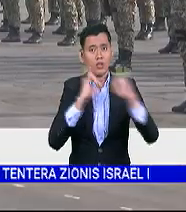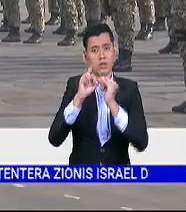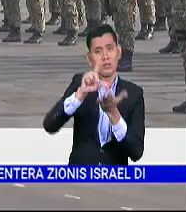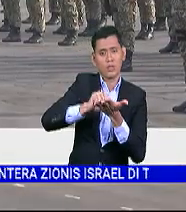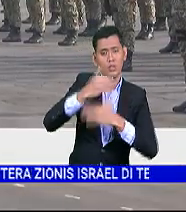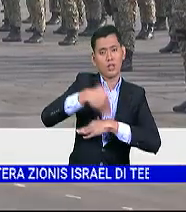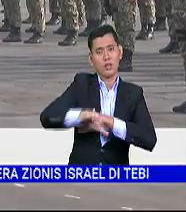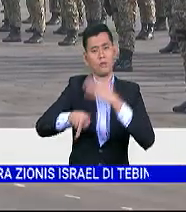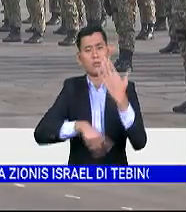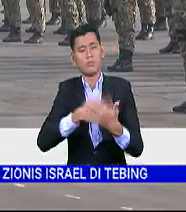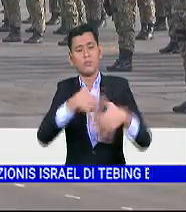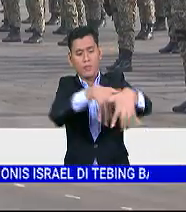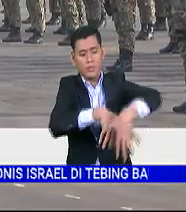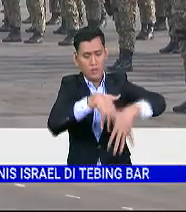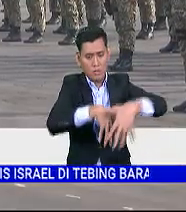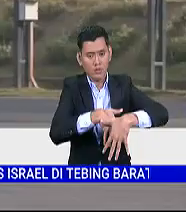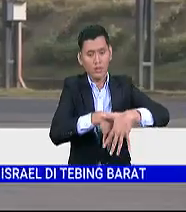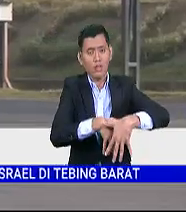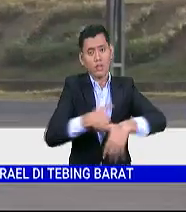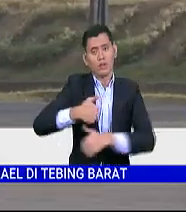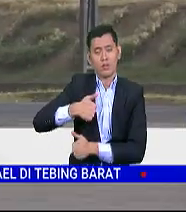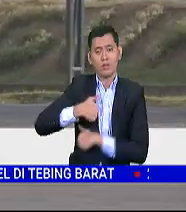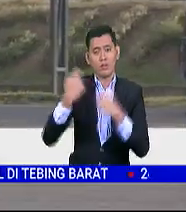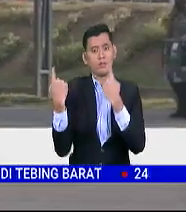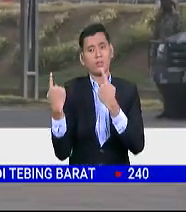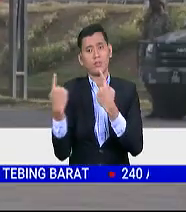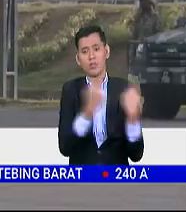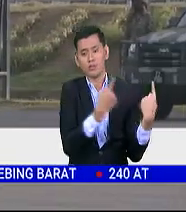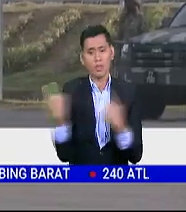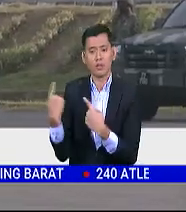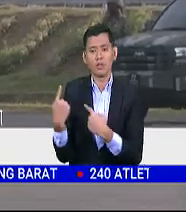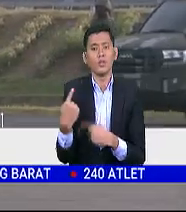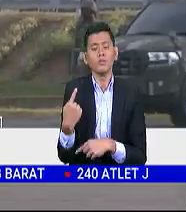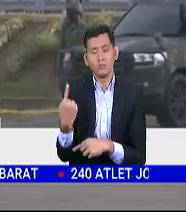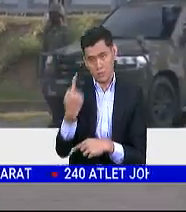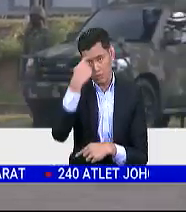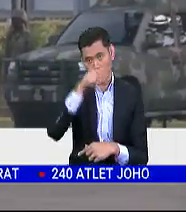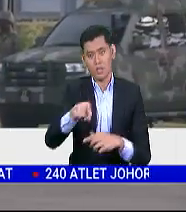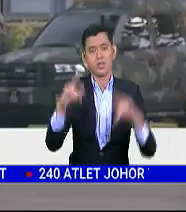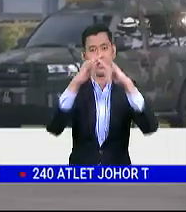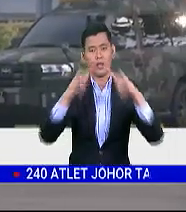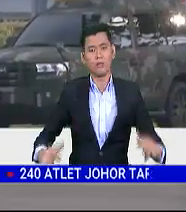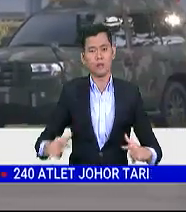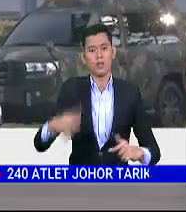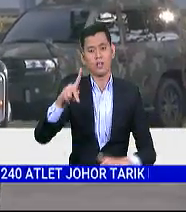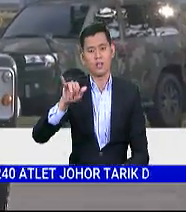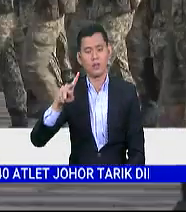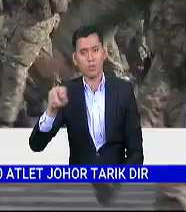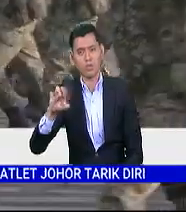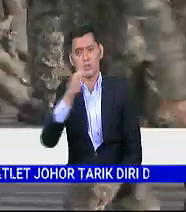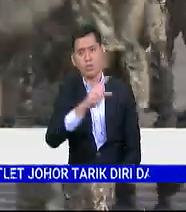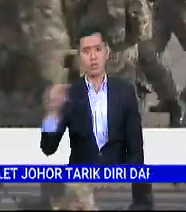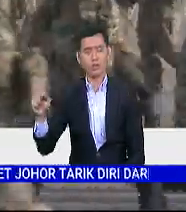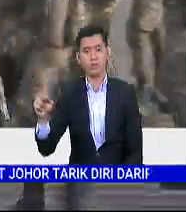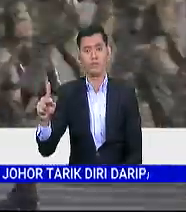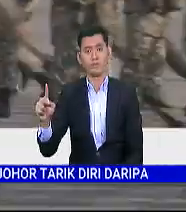selepas program perbarisan Hari Ulang Tahun Brigade Kelima Infanteri Malaysia ke-58 di Kem Lokawi, Kota Kinabalu.